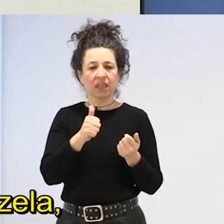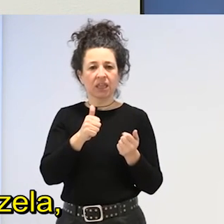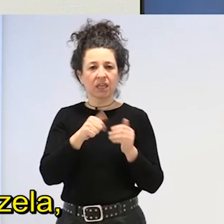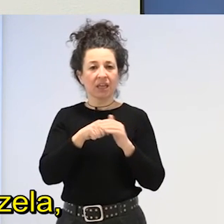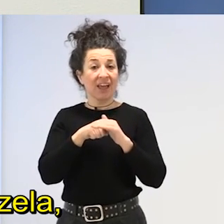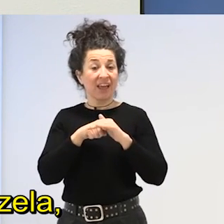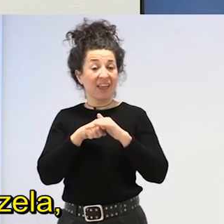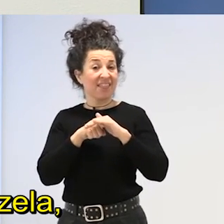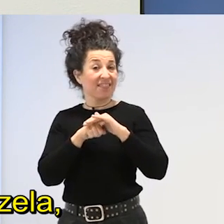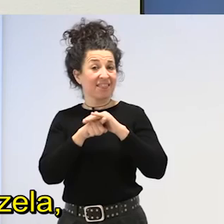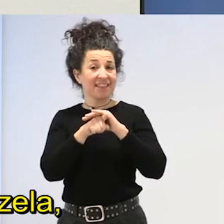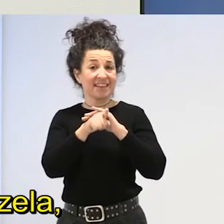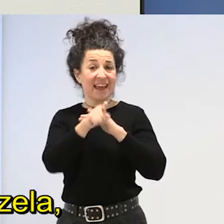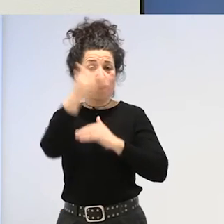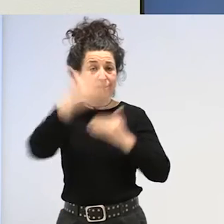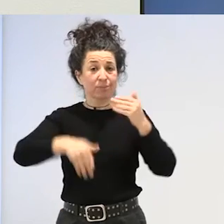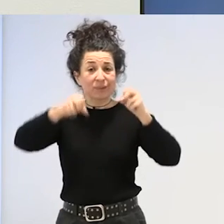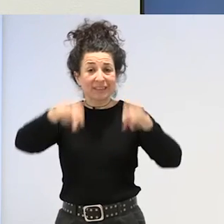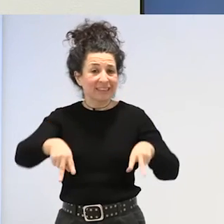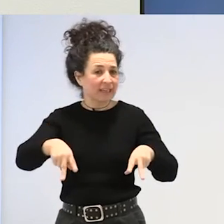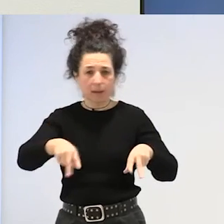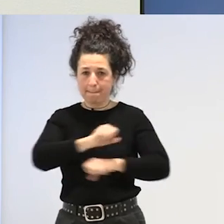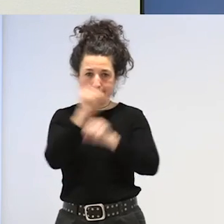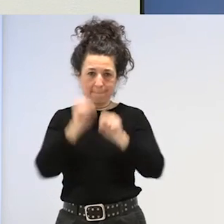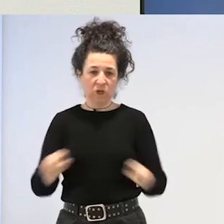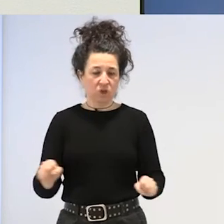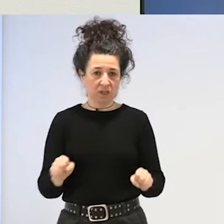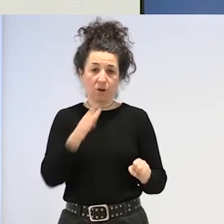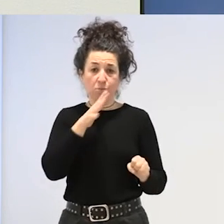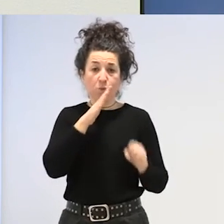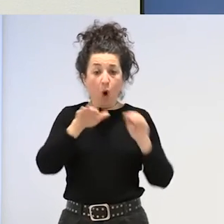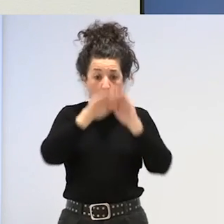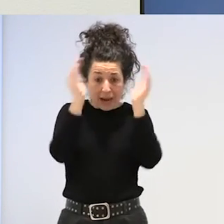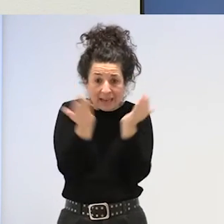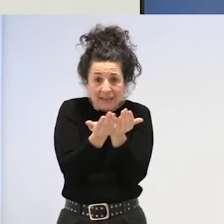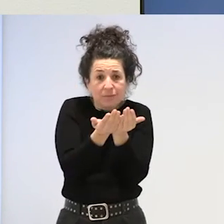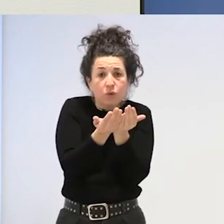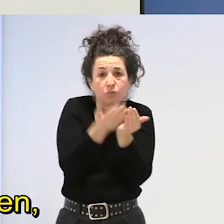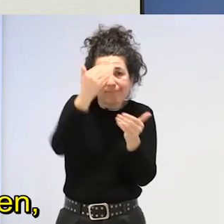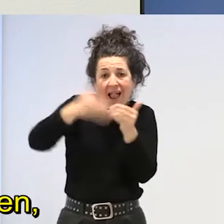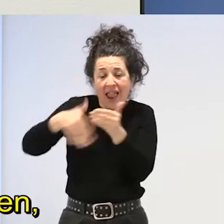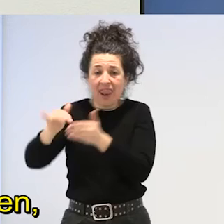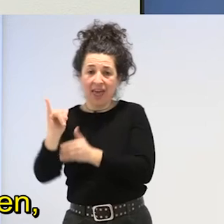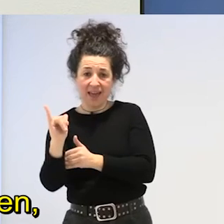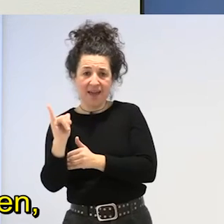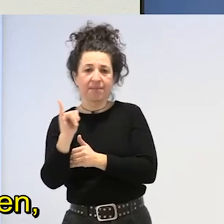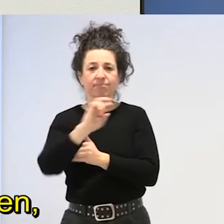mugagabea ezinezkoa zela, ziren planetaren mugak